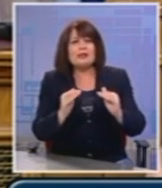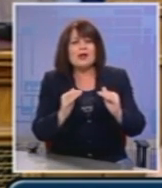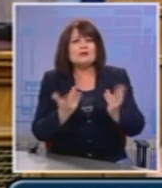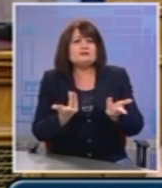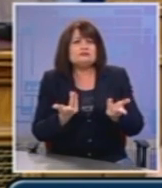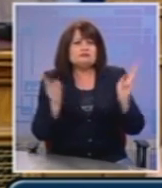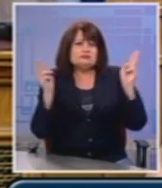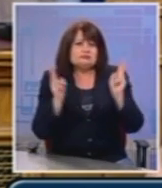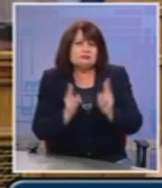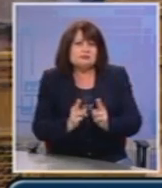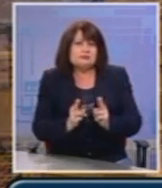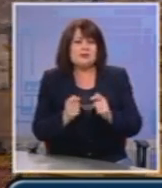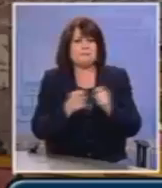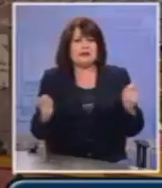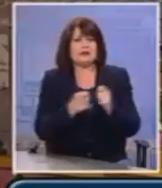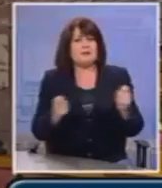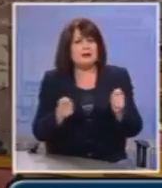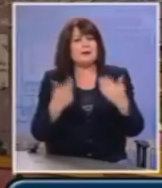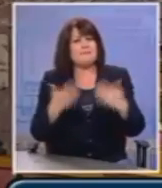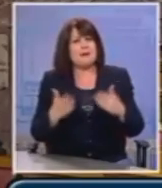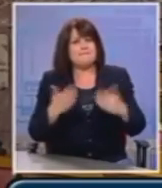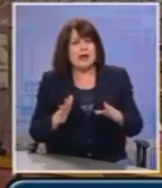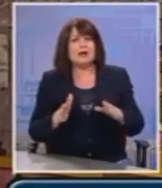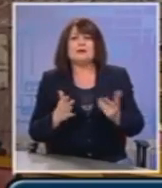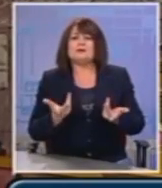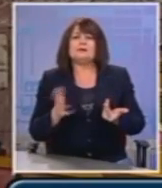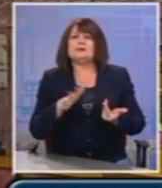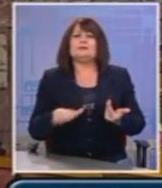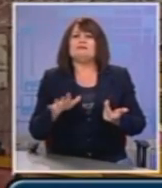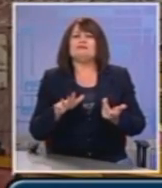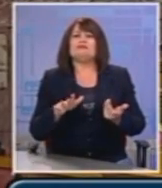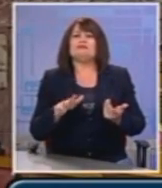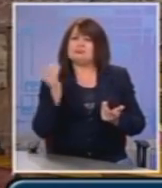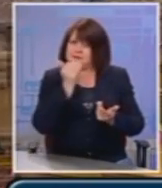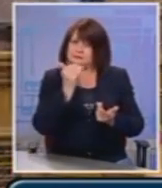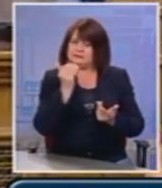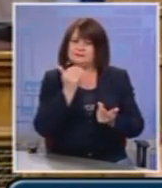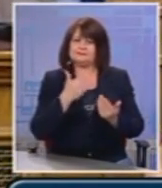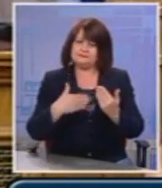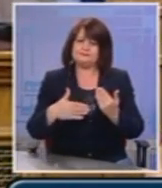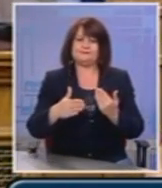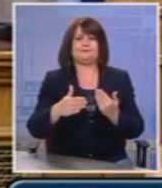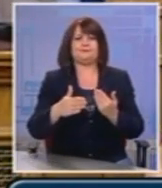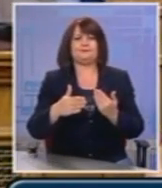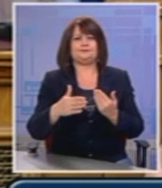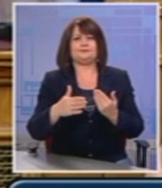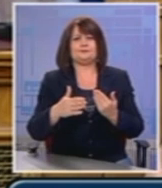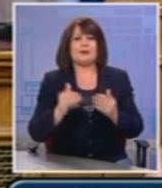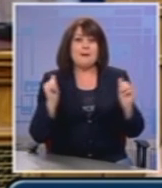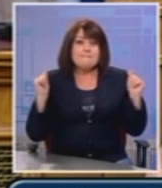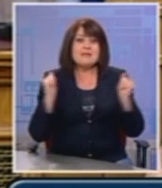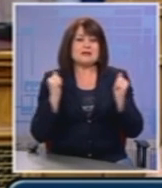επίσης δραστικά μέτρα υιοθετήθηκαν μέσα σε ένα πολύ σύντομο χρονικό διάστημα και υπό εξαιρετική